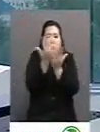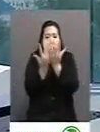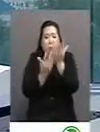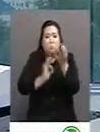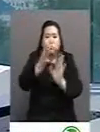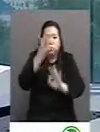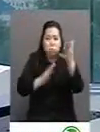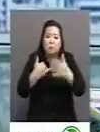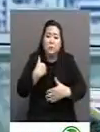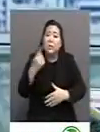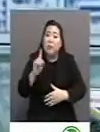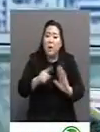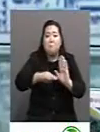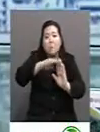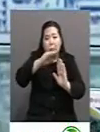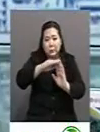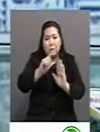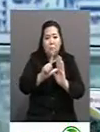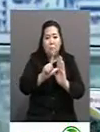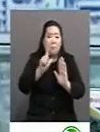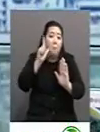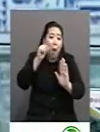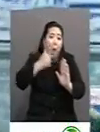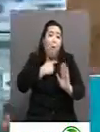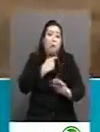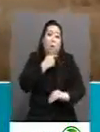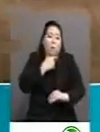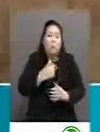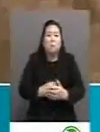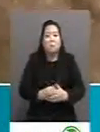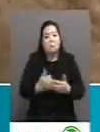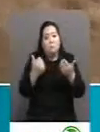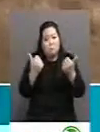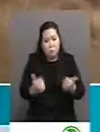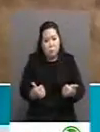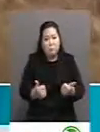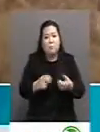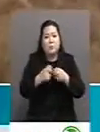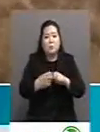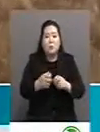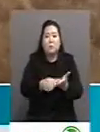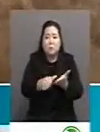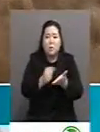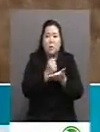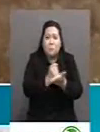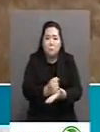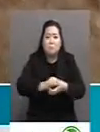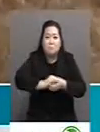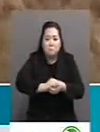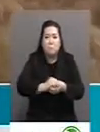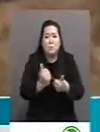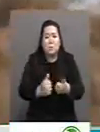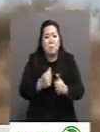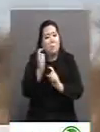กิดหลายครั้งหลายคราวนะคะและล่าสุดค่ะก็มีการร่วมไม้ร่วมมือเพื่อจะแก้ไขปัญหาปรากฏว่าช่วงนี้ค่ะซึ่งถือว่าเป็นช่วงวันอันตร